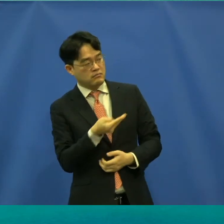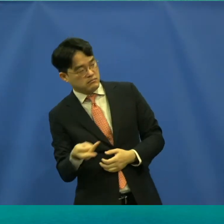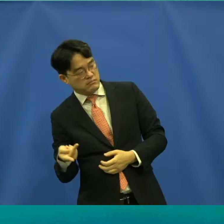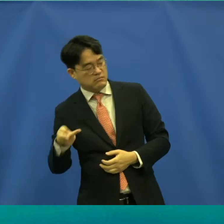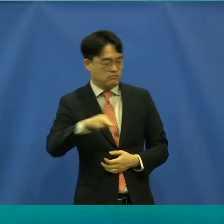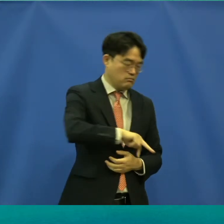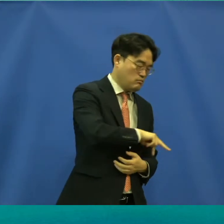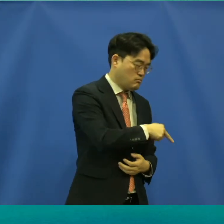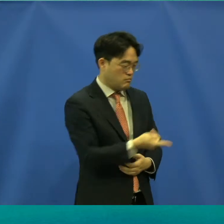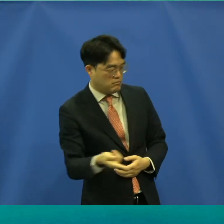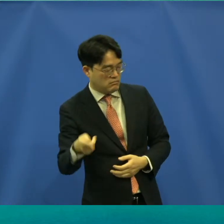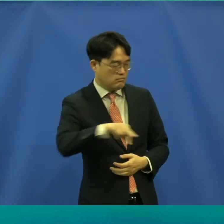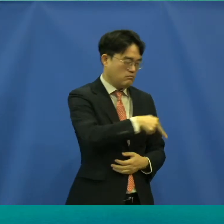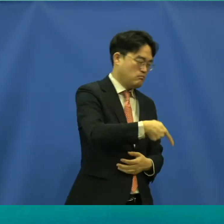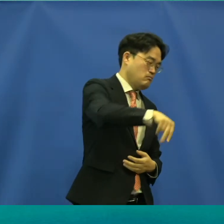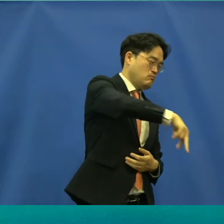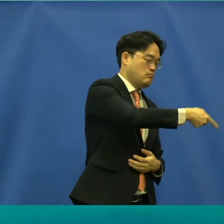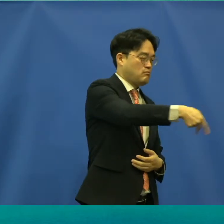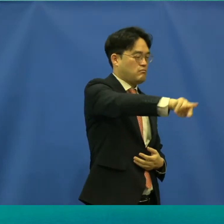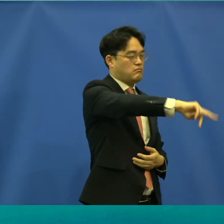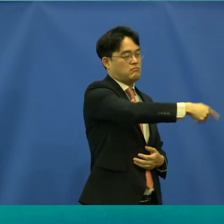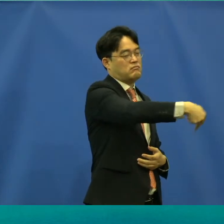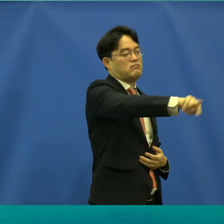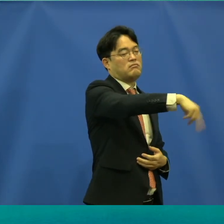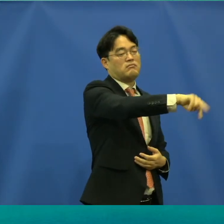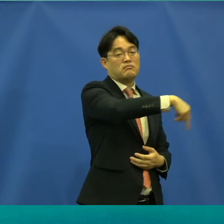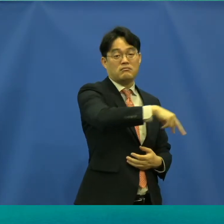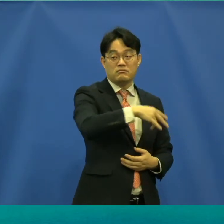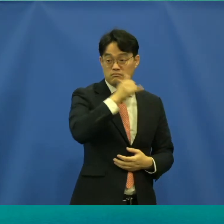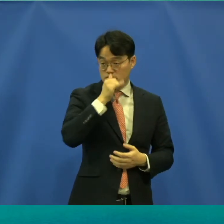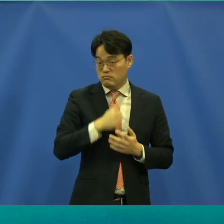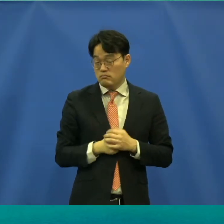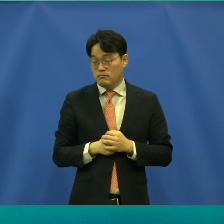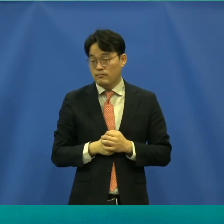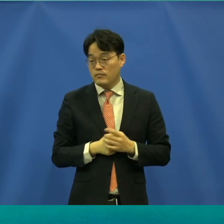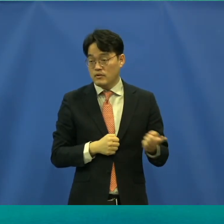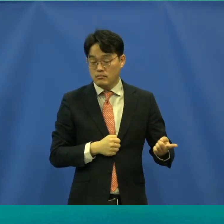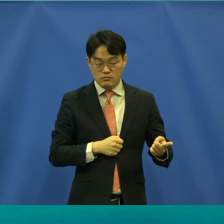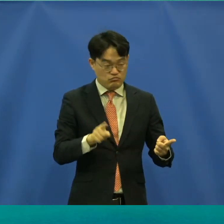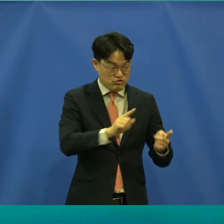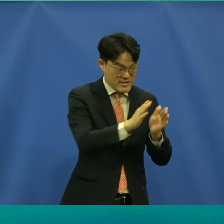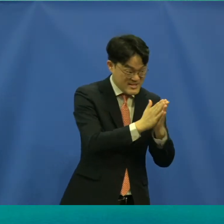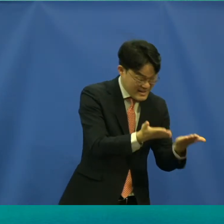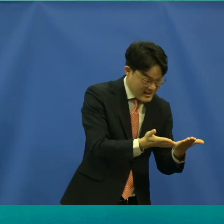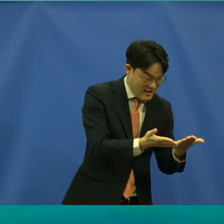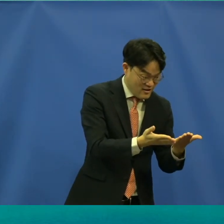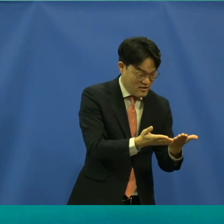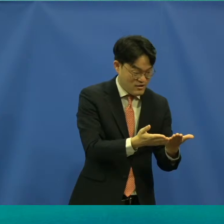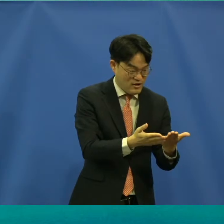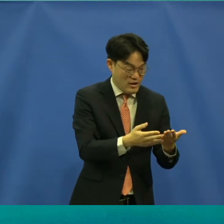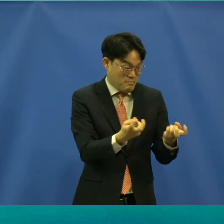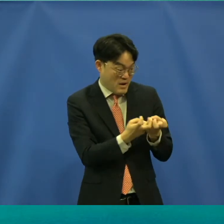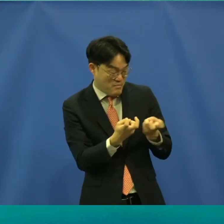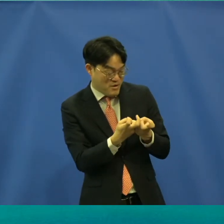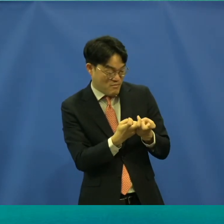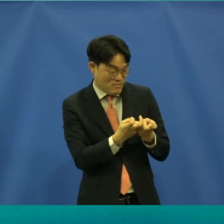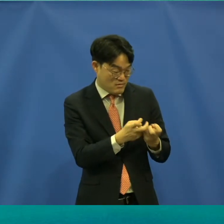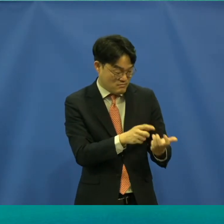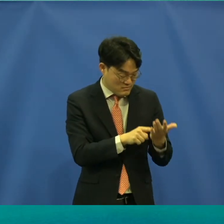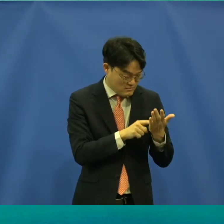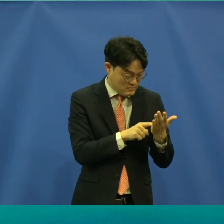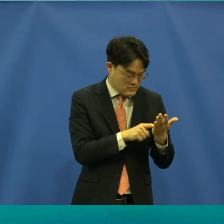누가 그걸 알려줍니까? 세상의 어느 도덕책에서 그걸 알려줍니까? 하나님의